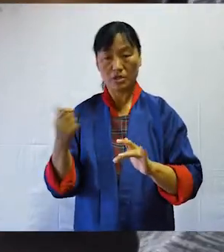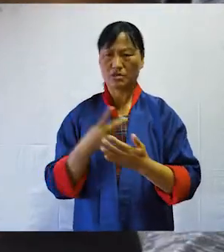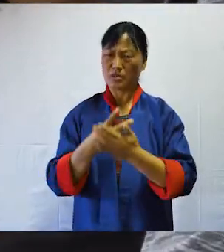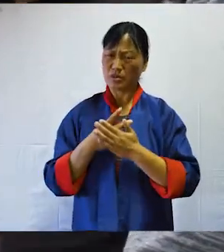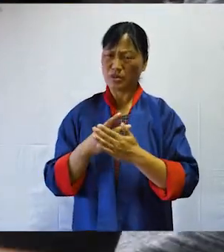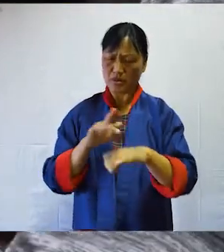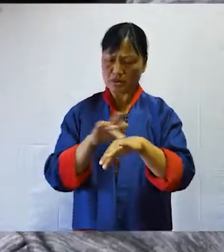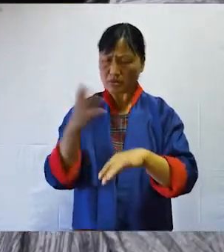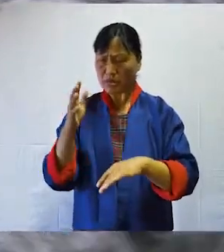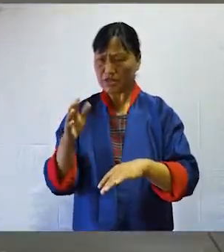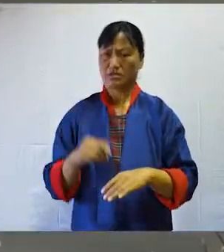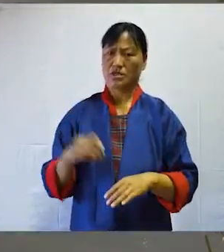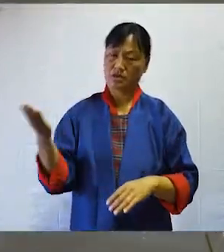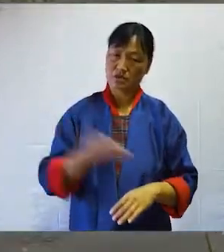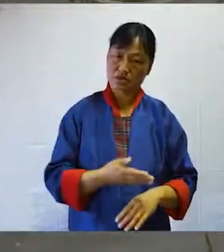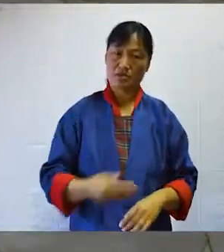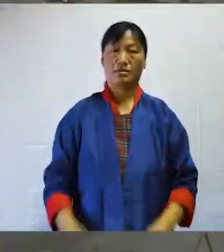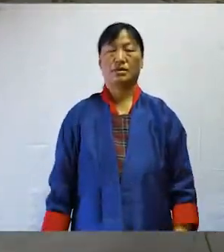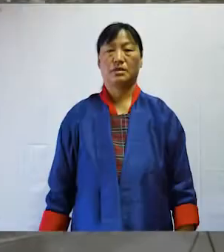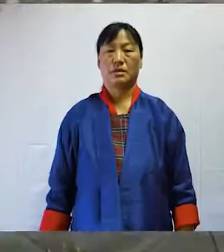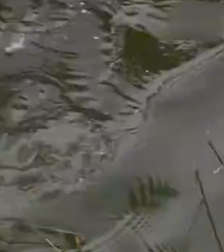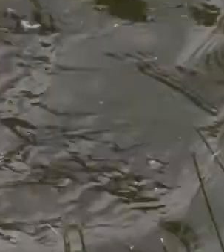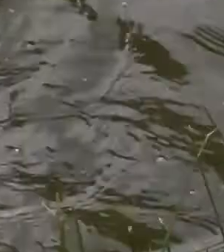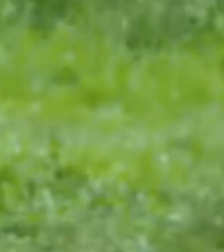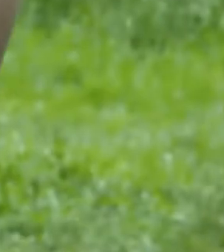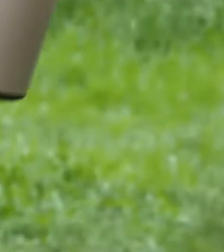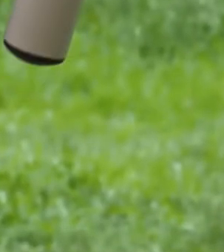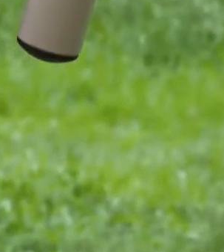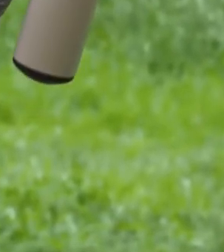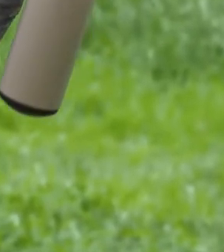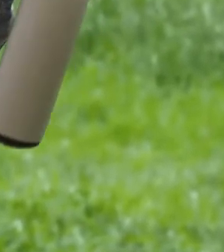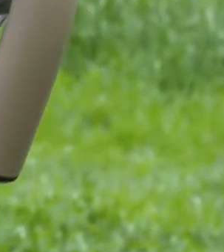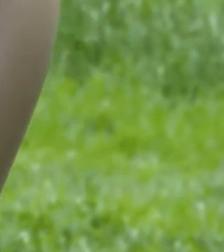फम्गे खतुले बेमा सुभा लिमे हान्सुम ल्यासु धोब त्यो ल